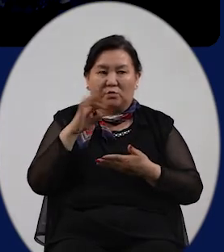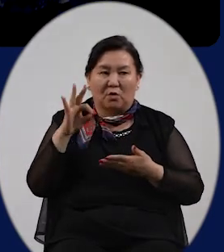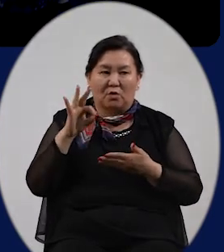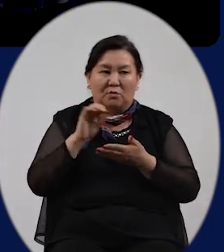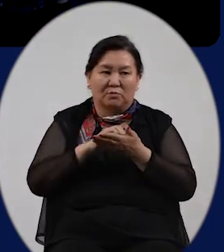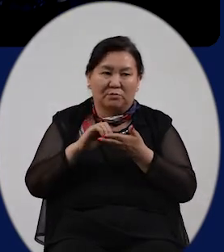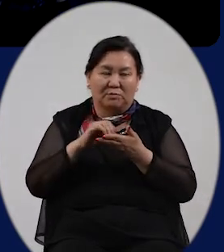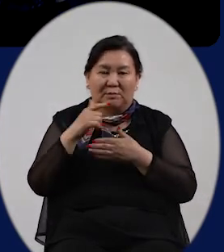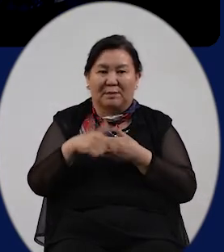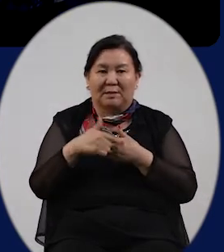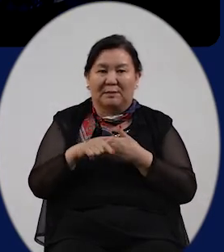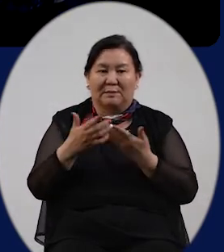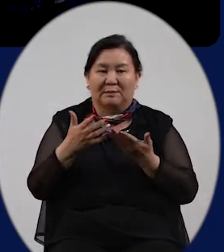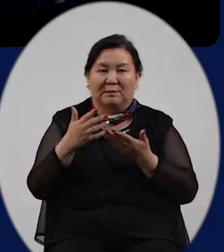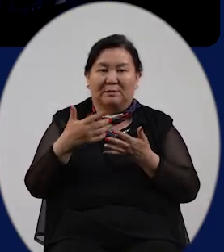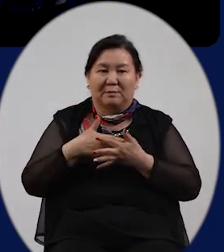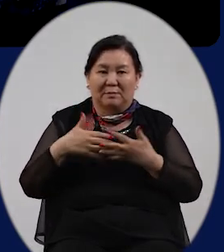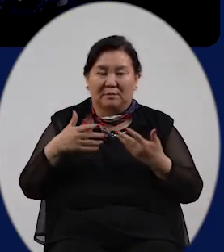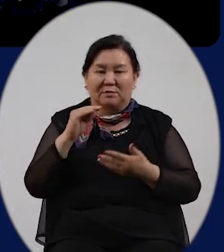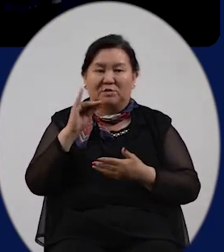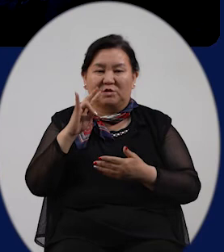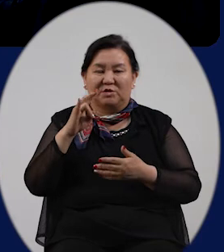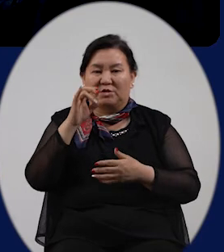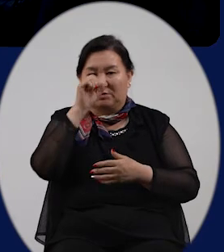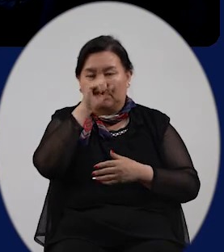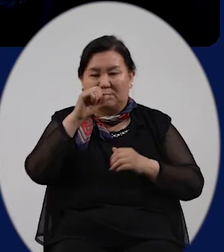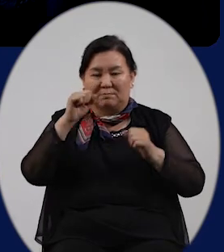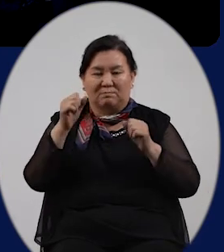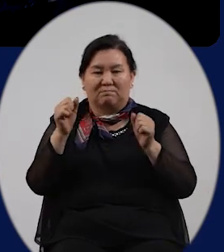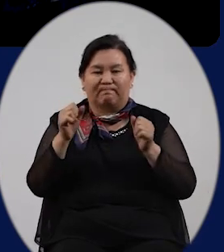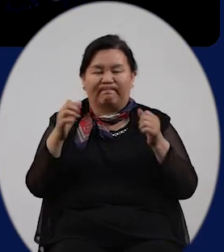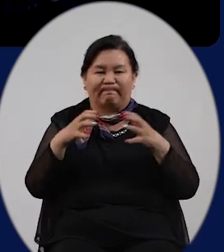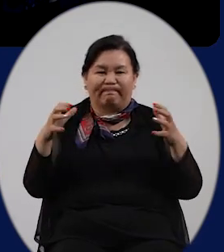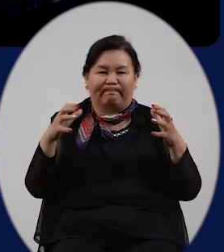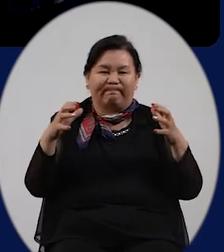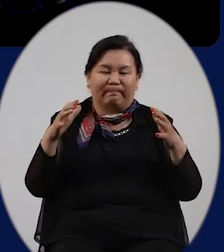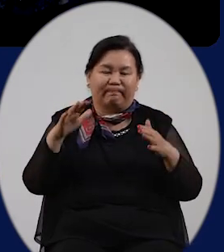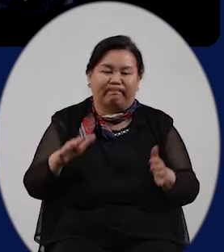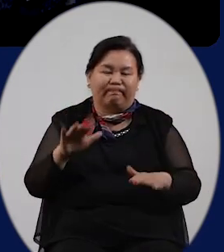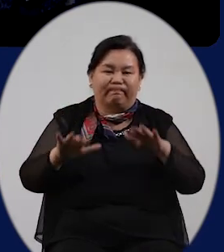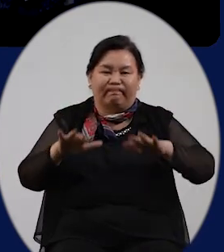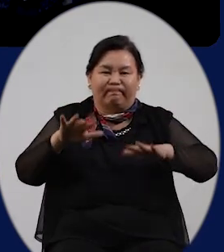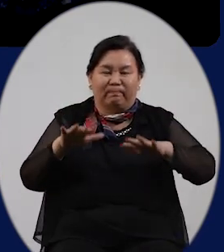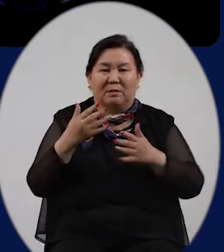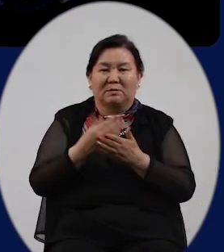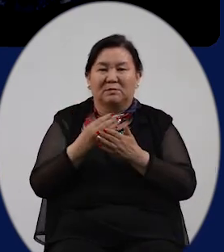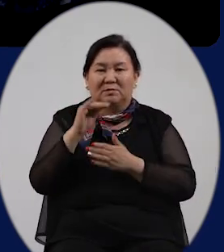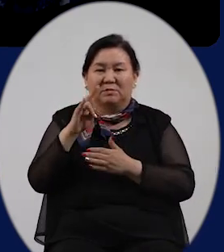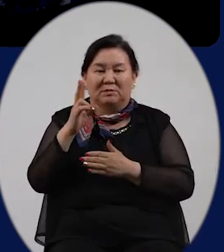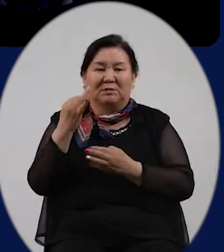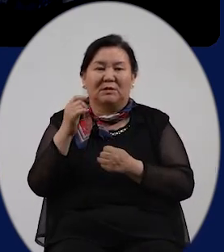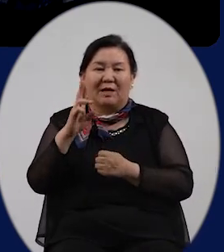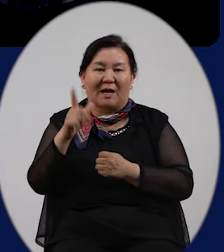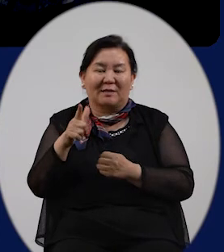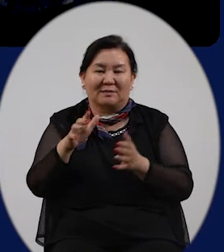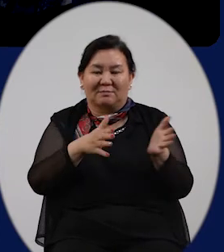тоо хэмжээнээс гадна тухайн одоо бараа бүтээгдэхүүний жин за хідэн төрөл хідэн одоо хайрцаг бараа бүтээгдэхүүн ч юм уу тийм ээ иймэрхүү